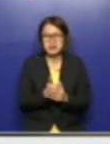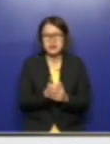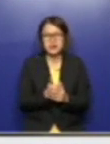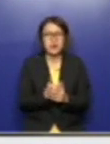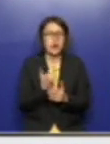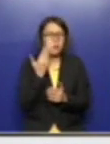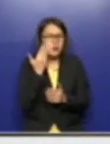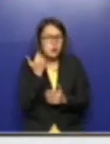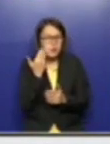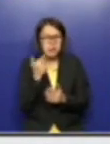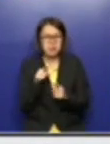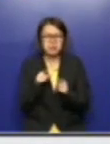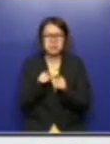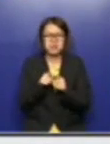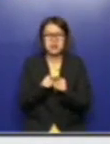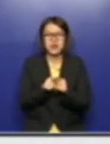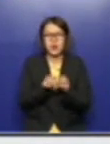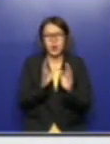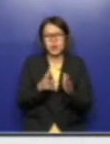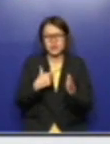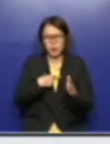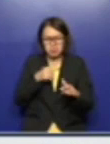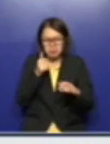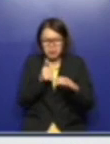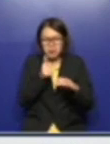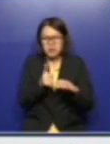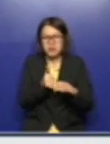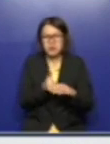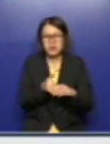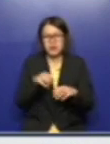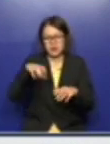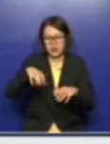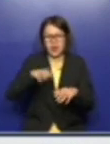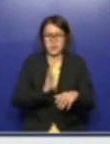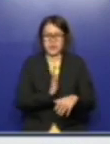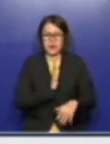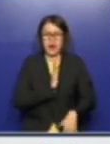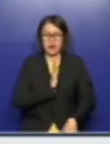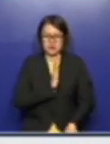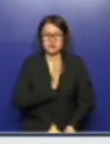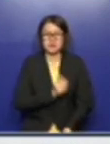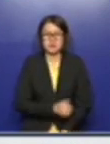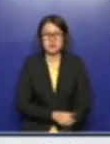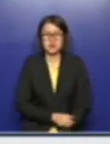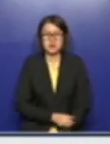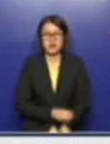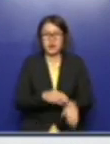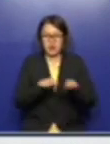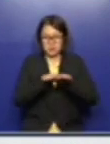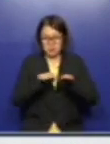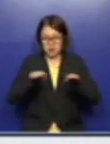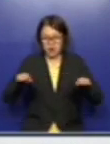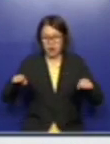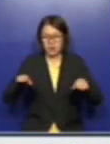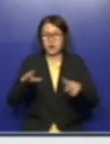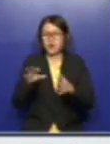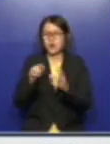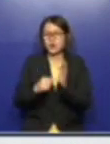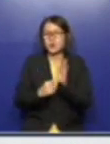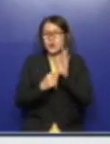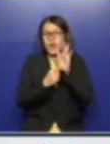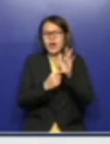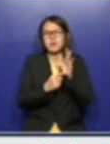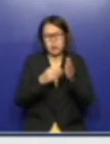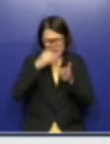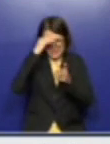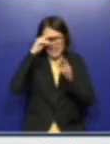สรรพคุณอย่างนี้คราวหน้าอย่านะครับท่านเอาองค์กรที่มันเป็นกลางแล้วทำให้มันเป็นมาตรฐานไม่ใช่ว่าสุ่มตัวอย่างผมก็เรียนวิจัย